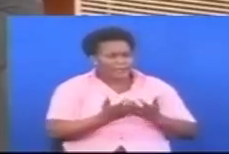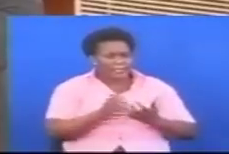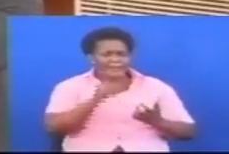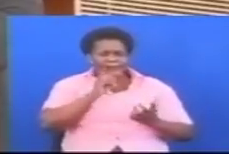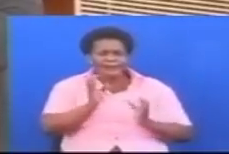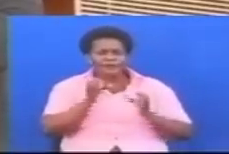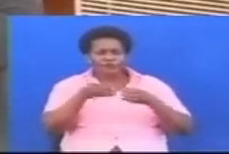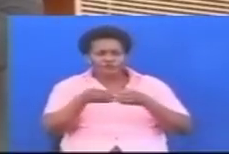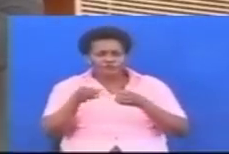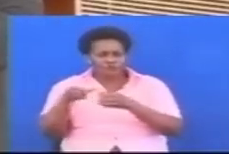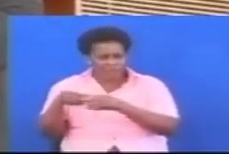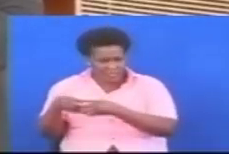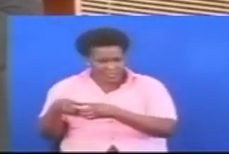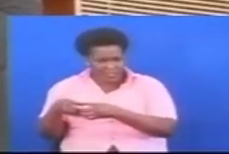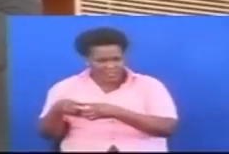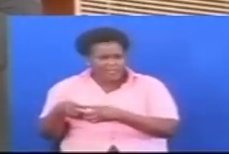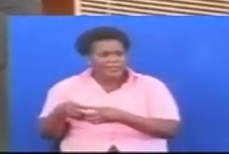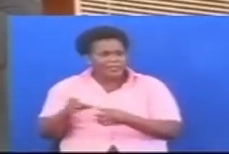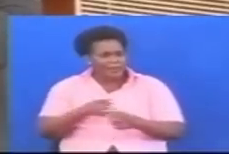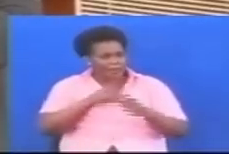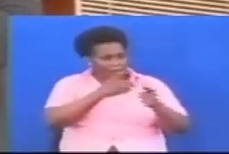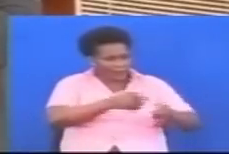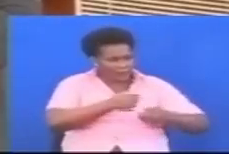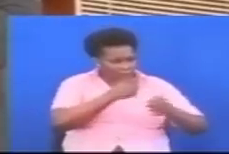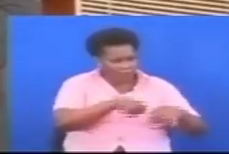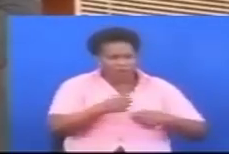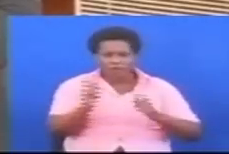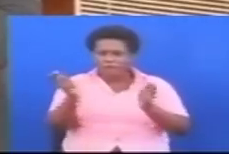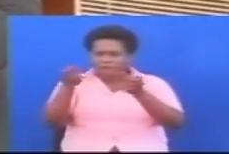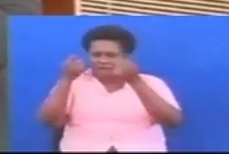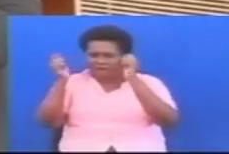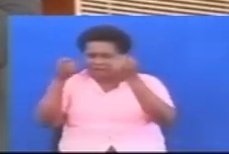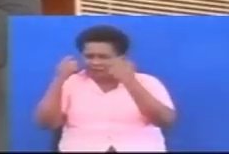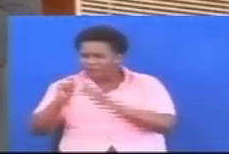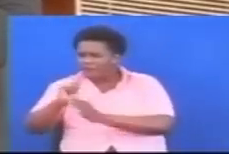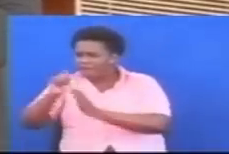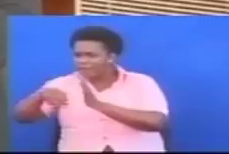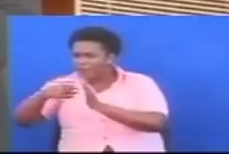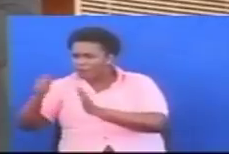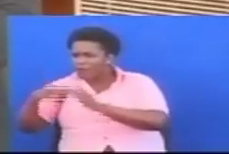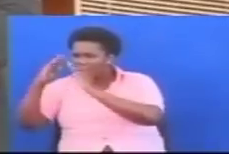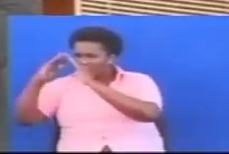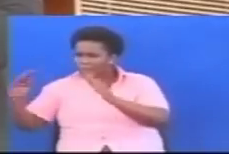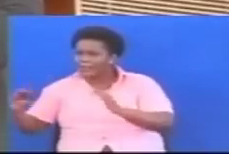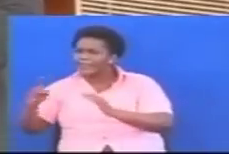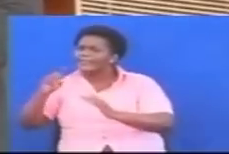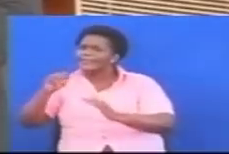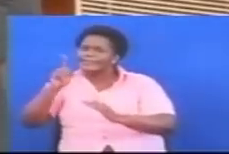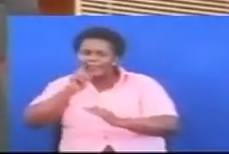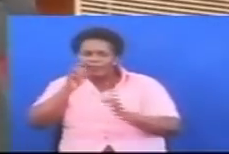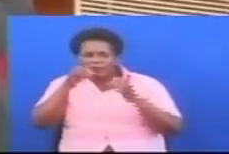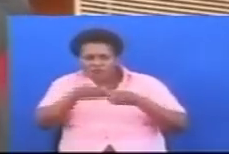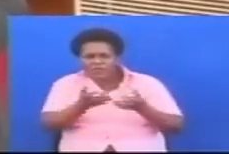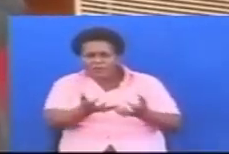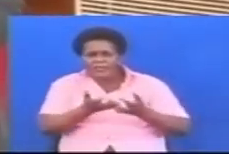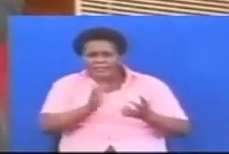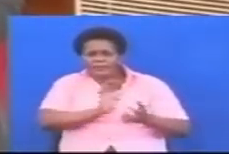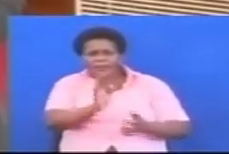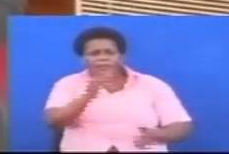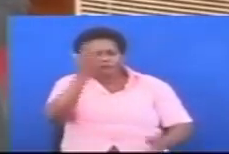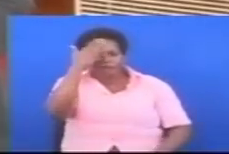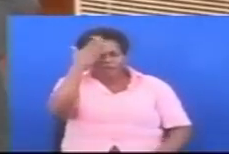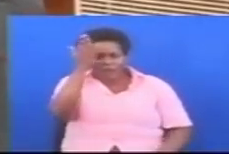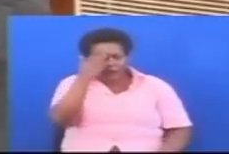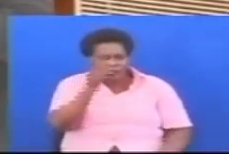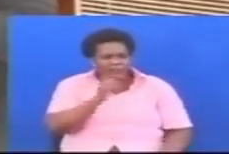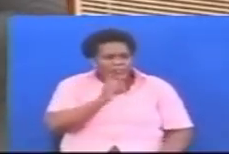wa uzalishaji, yani kilimo, mifugo, viwanda na majumbani, ijulikane siku hadi siku